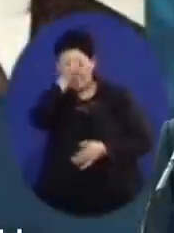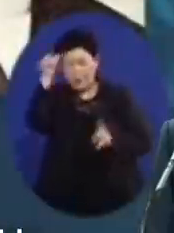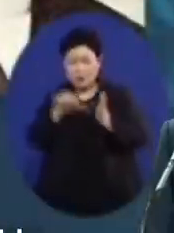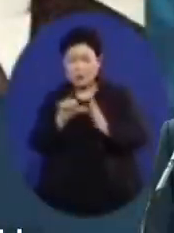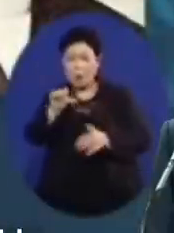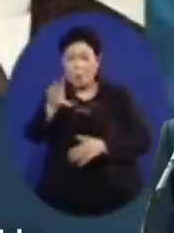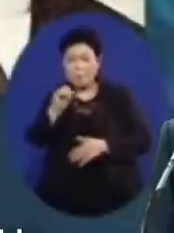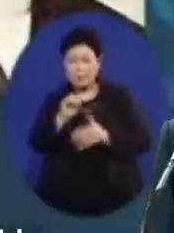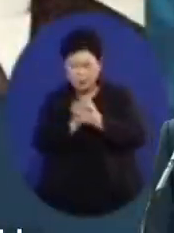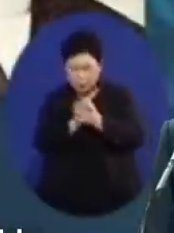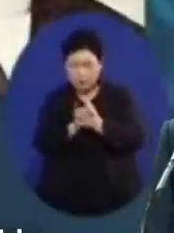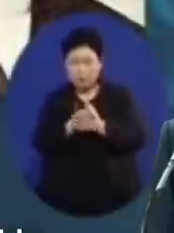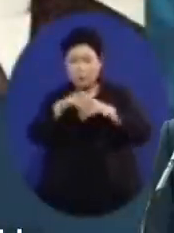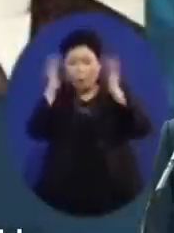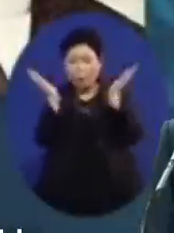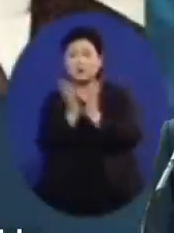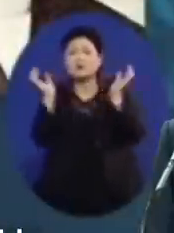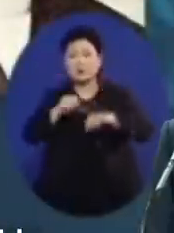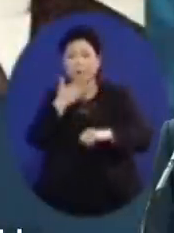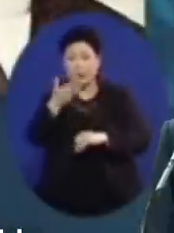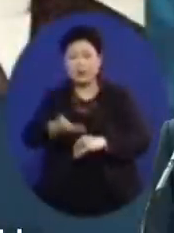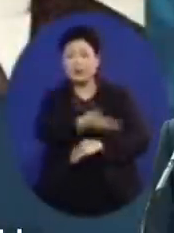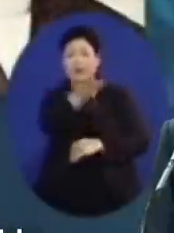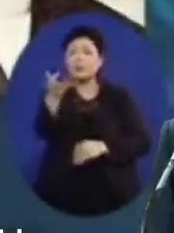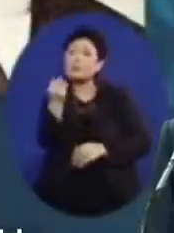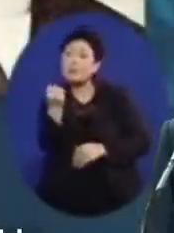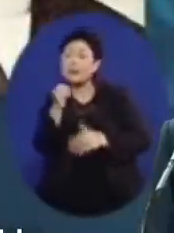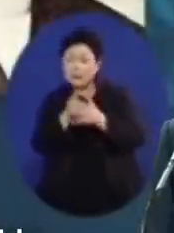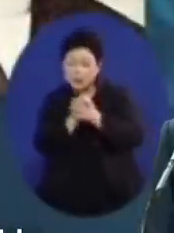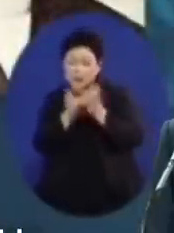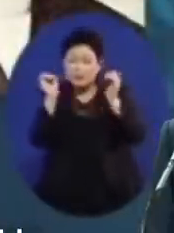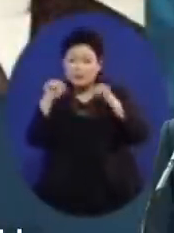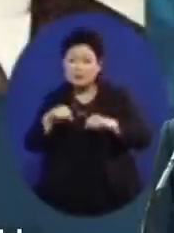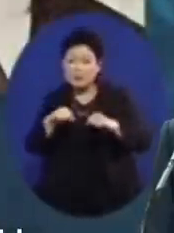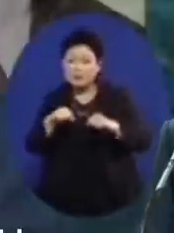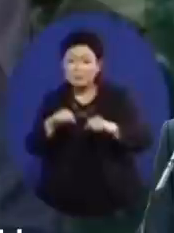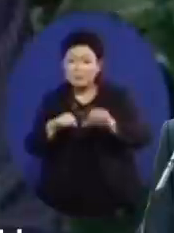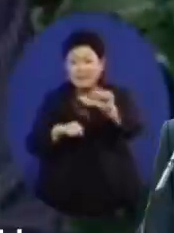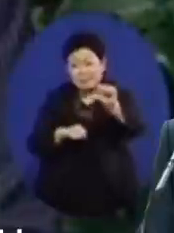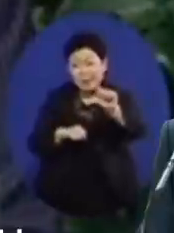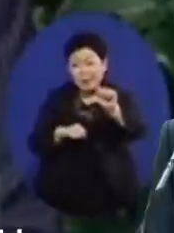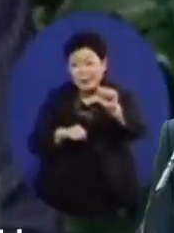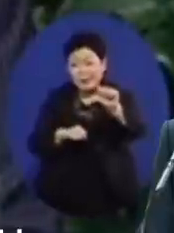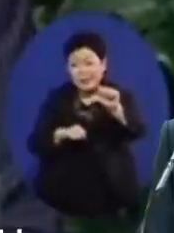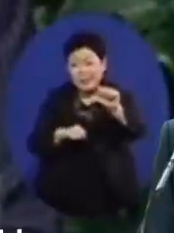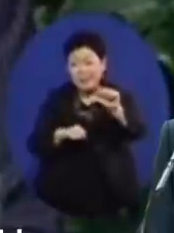받았습니다. 여러분 몇 번 기도해서 응답 받았습니까? 5번?